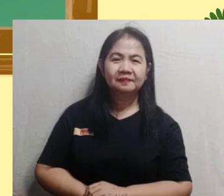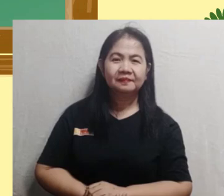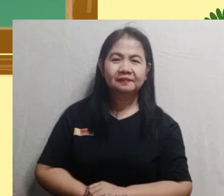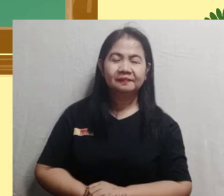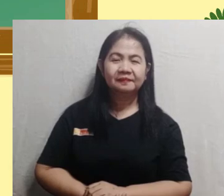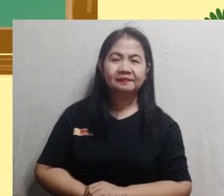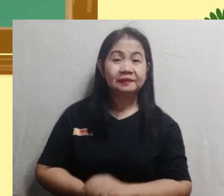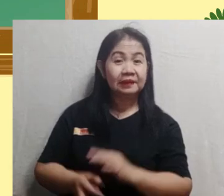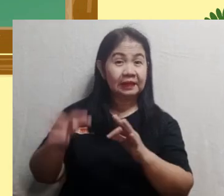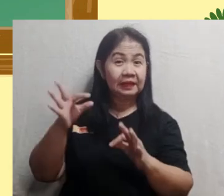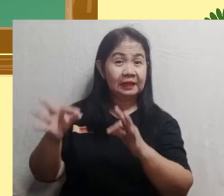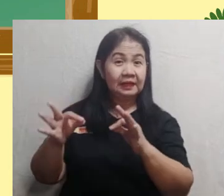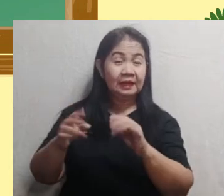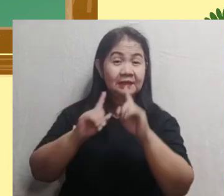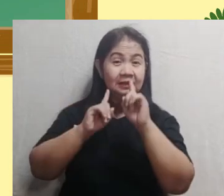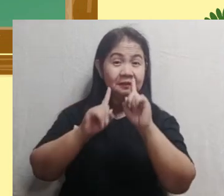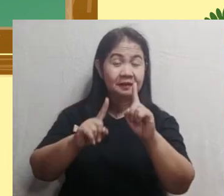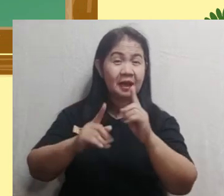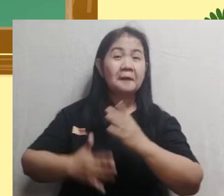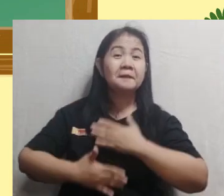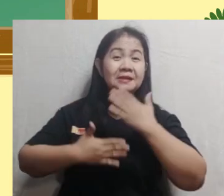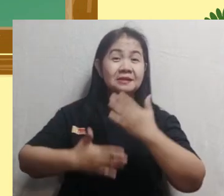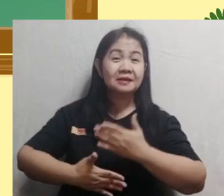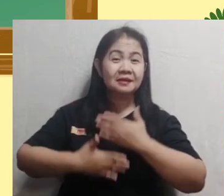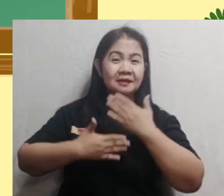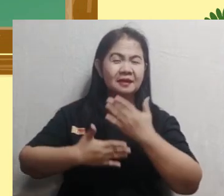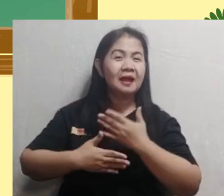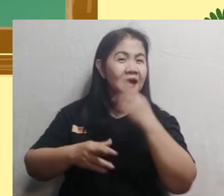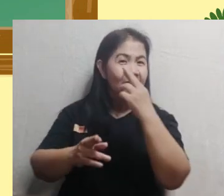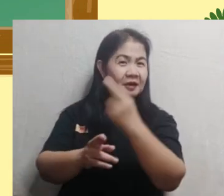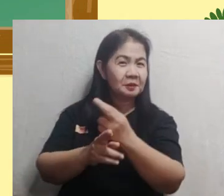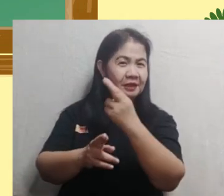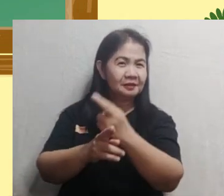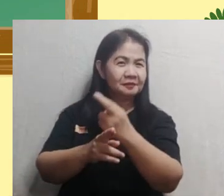Kung ang iyong sagot ay masaya at karapatan,